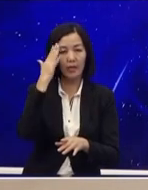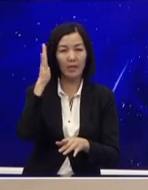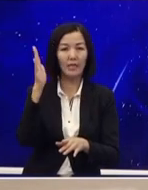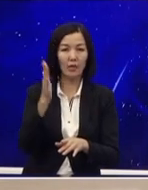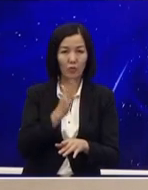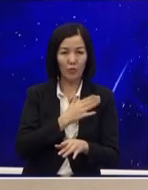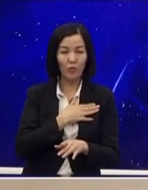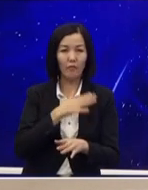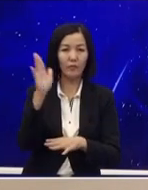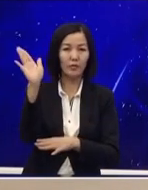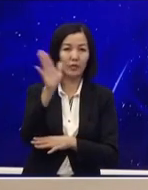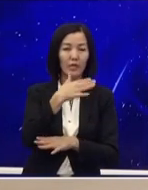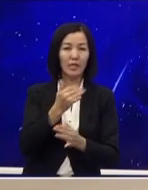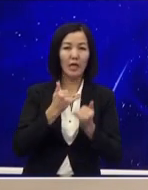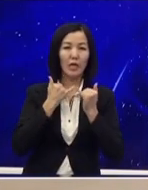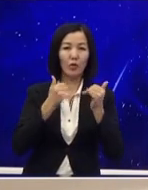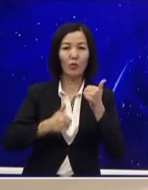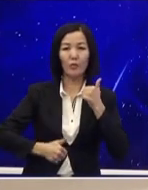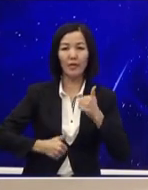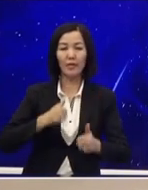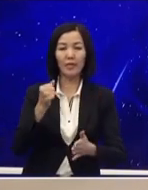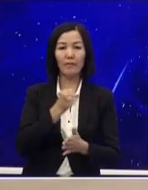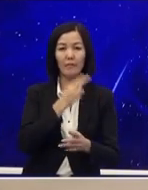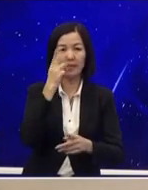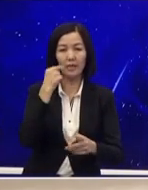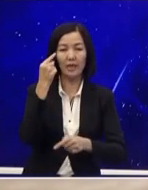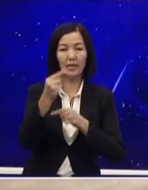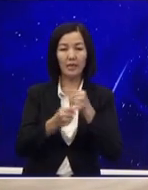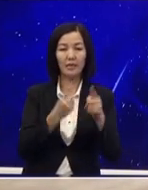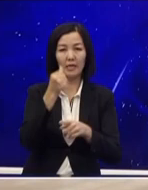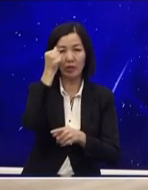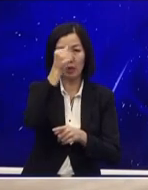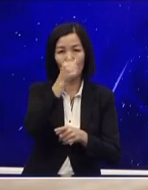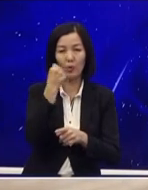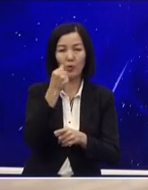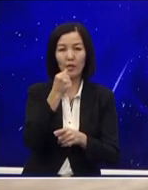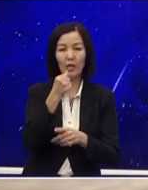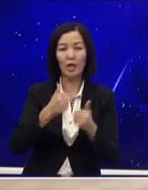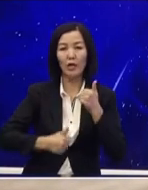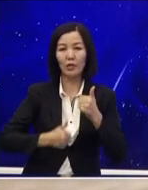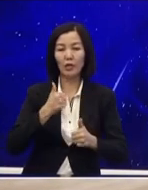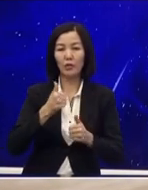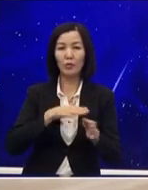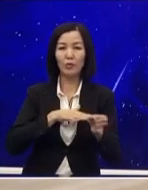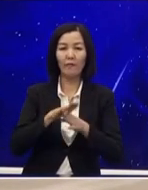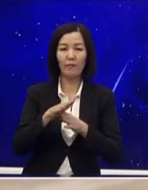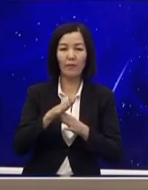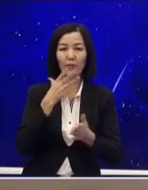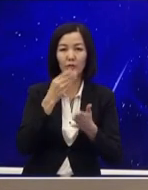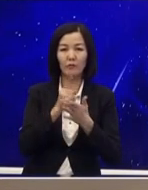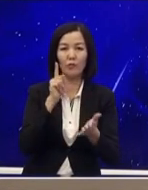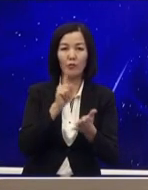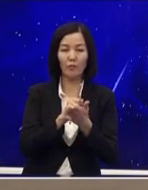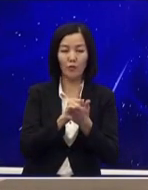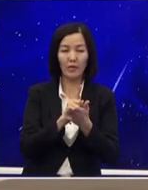знаменем, олицетворяющим честь, доблесть и армейские традиции. В течение года военнослужащие с честью и гордостью выполнили свой гражданский и